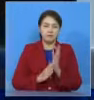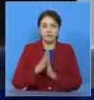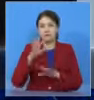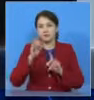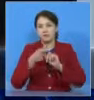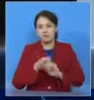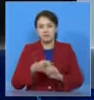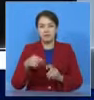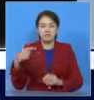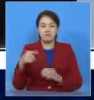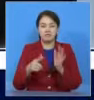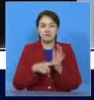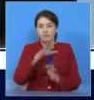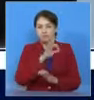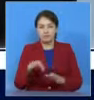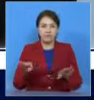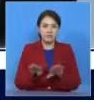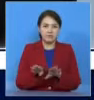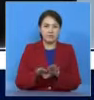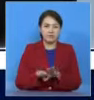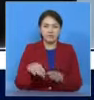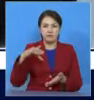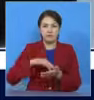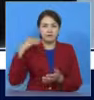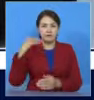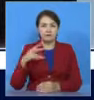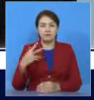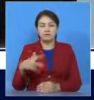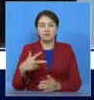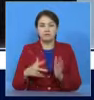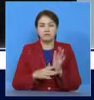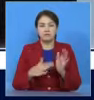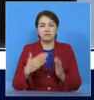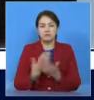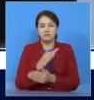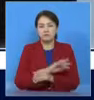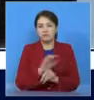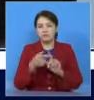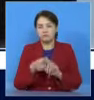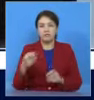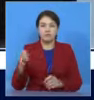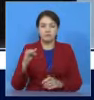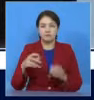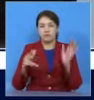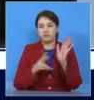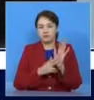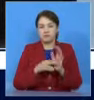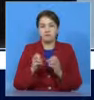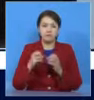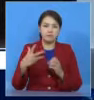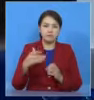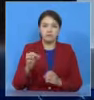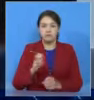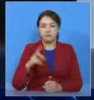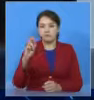составил 1,7%. В том числе в городе Актюбе 349 новых случаев, в Айтекибинском районе 8, в Алгинском районе 13 новых